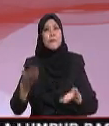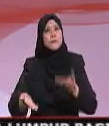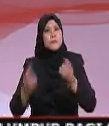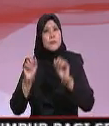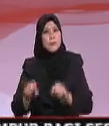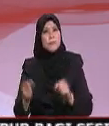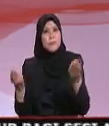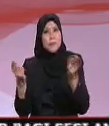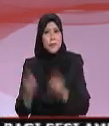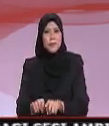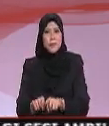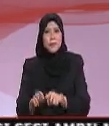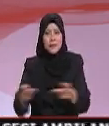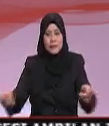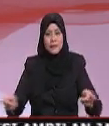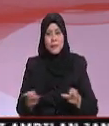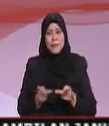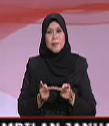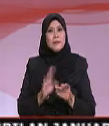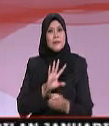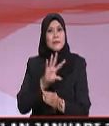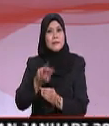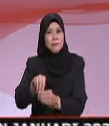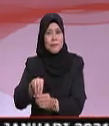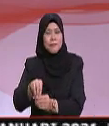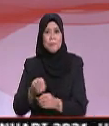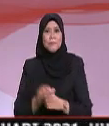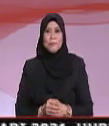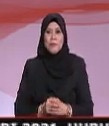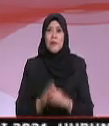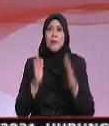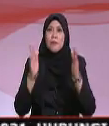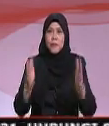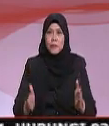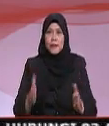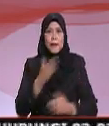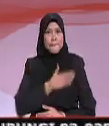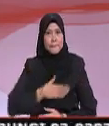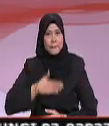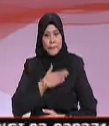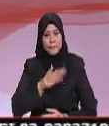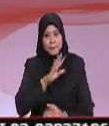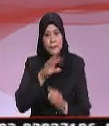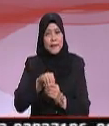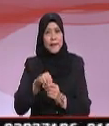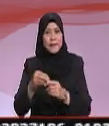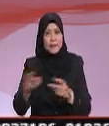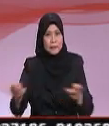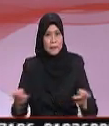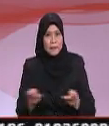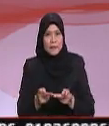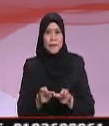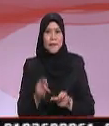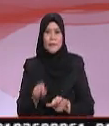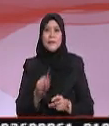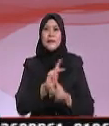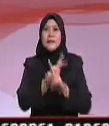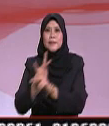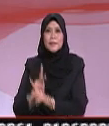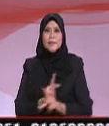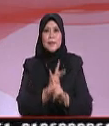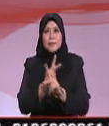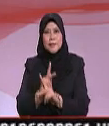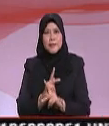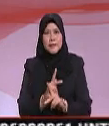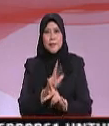boleh berlaku melibatkan kawasan yang terlibat. Oleh itu, orang awam di kawasan yang terlibat masih lagi diminta untuk lebih berhati-hati